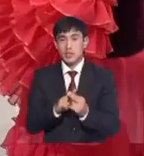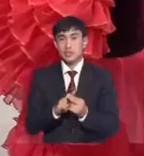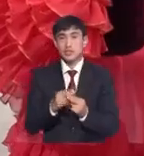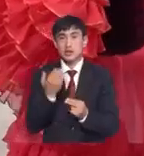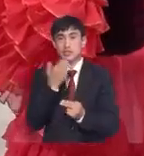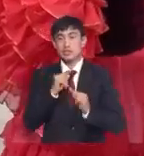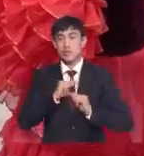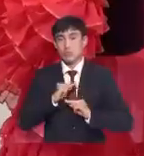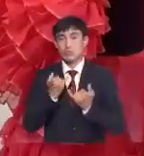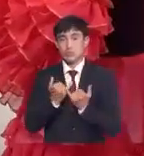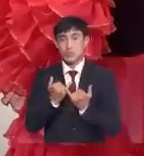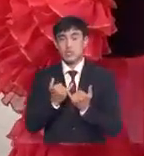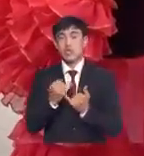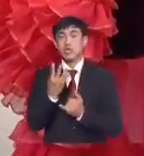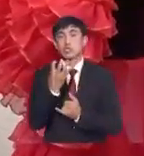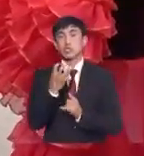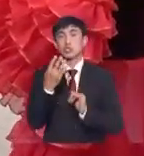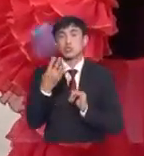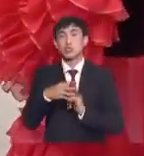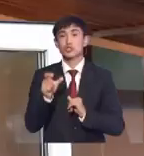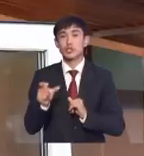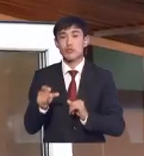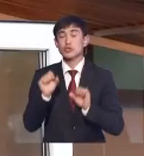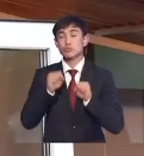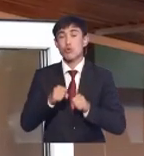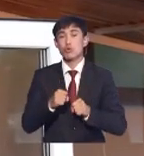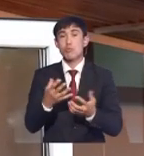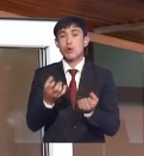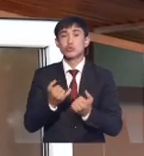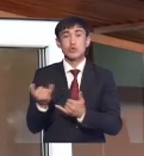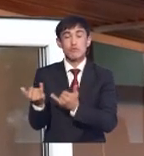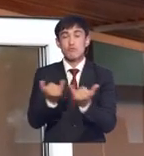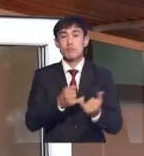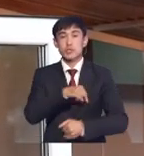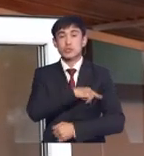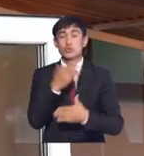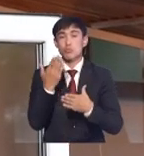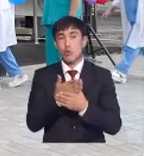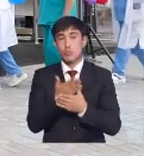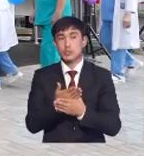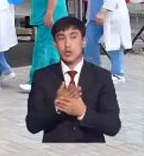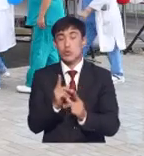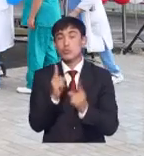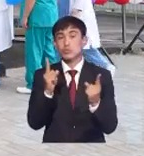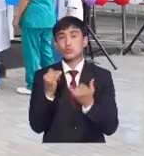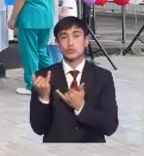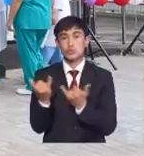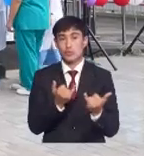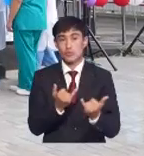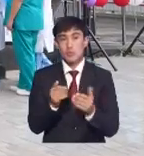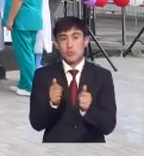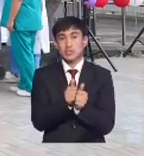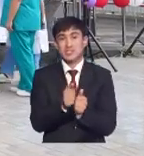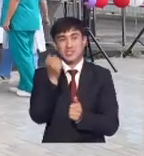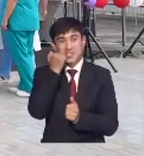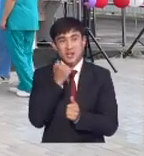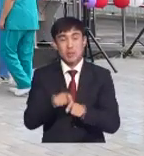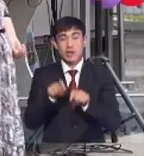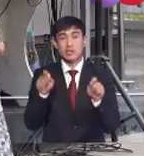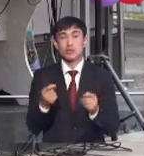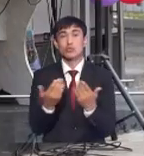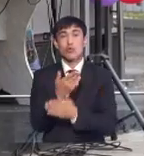качестве работы. Теперь же 440 жителей села смогут получать квалифицированную медицинскую помощь в подобающих условиях. По соседству со старым открыт